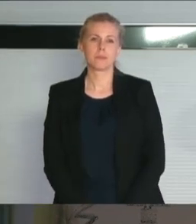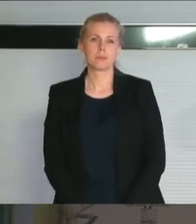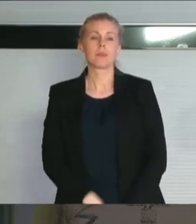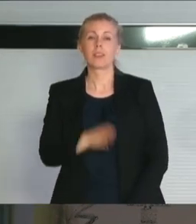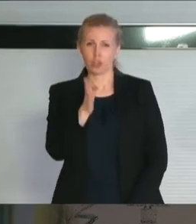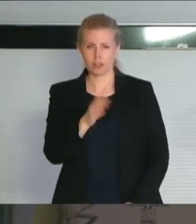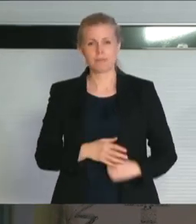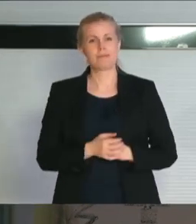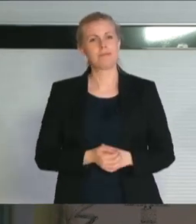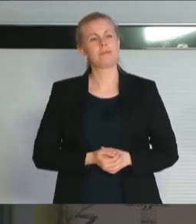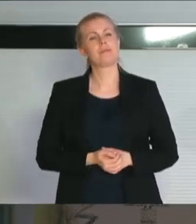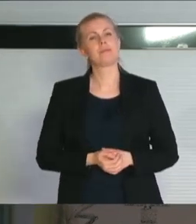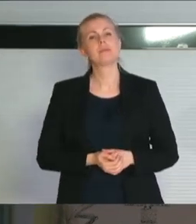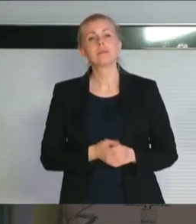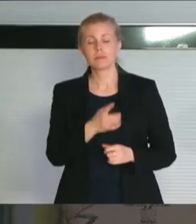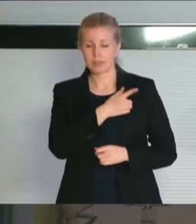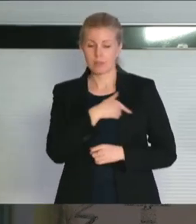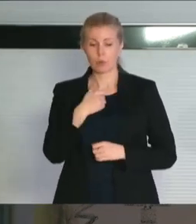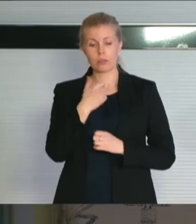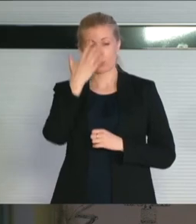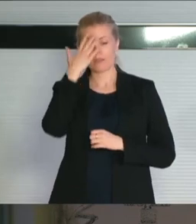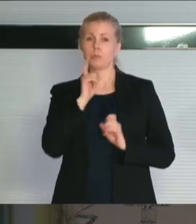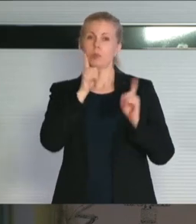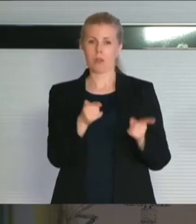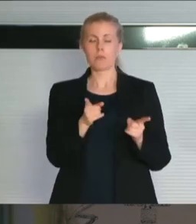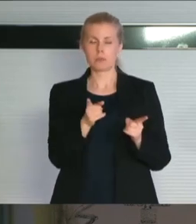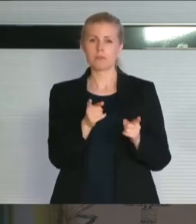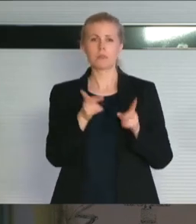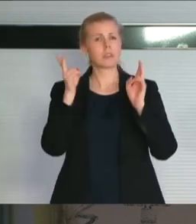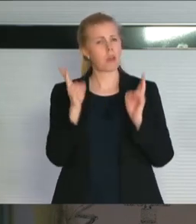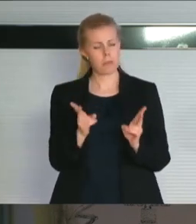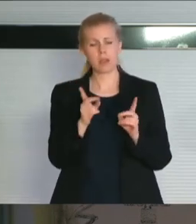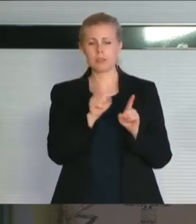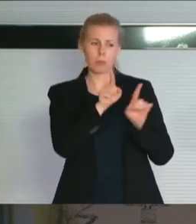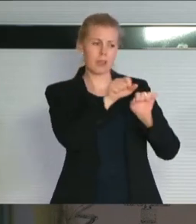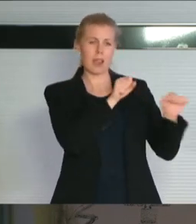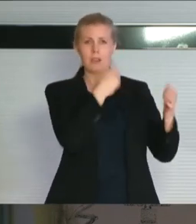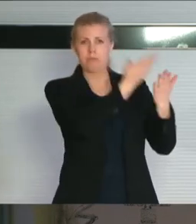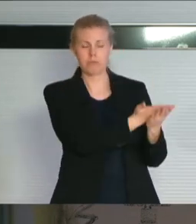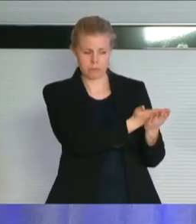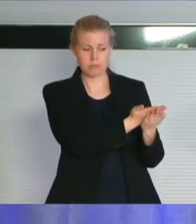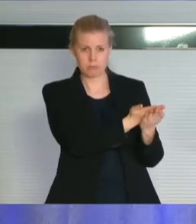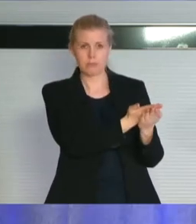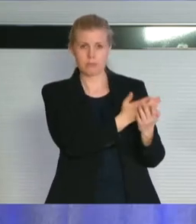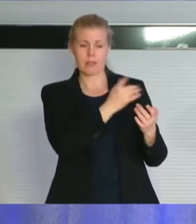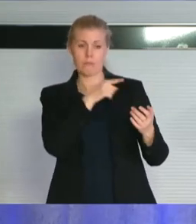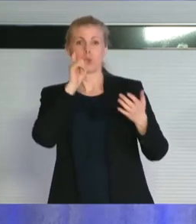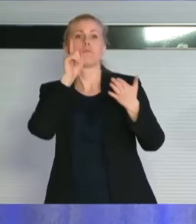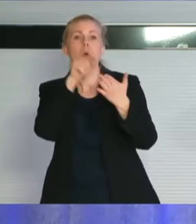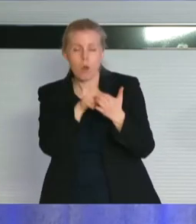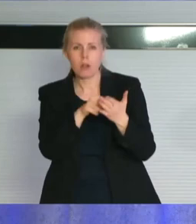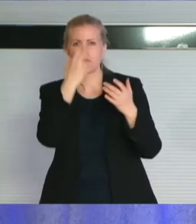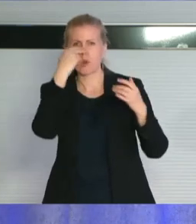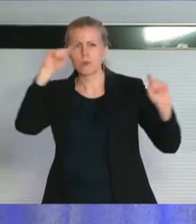Takk for det. Vårt hovedbudskap fra Helsedirektoratet er det samme som regjeringens hovedbudskap, nemlig at vårt mål er å slå